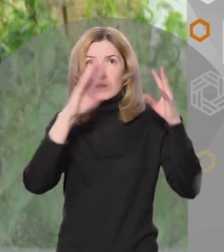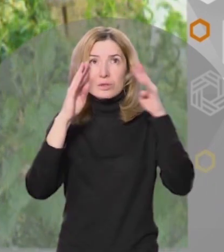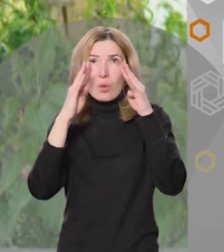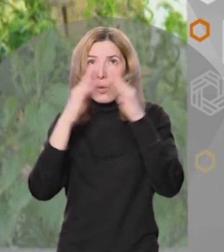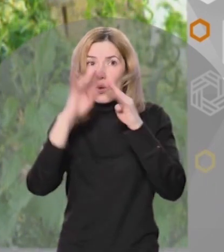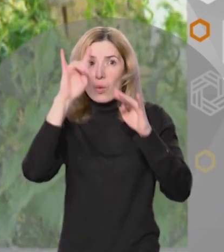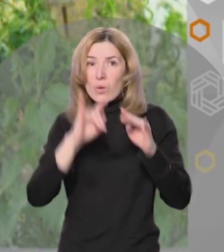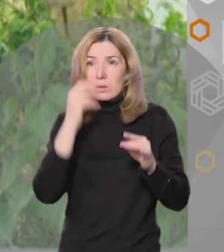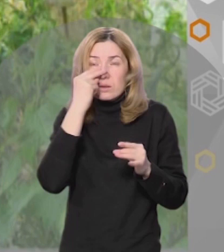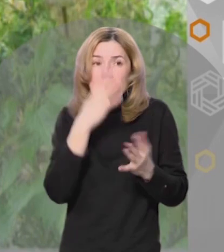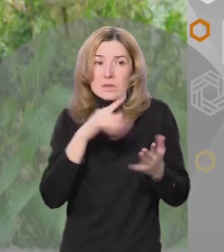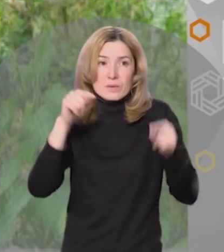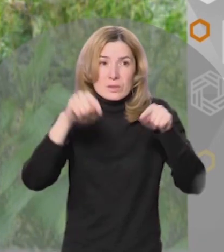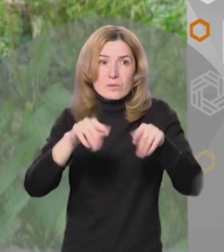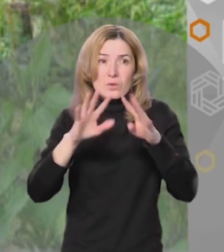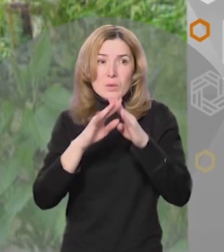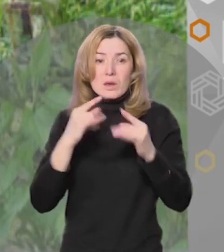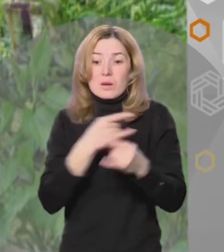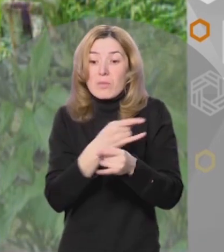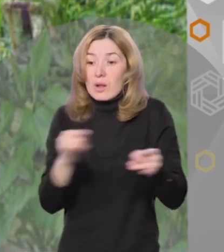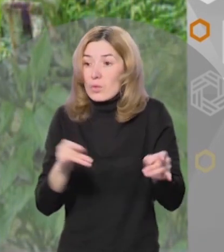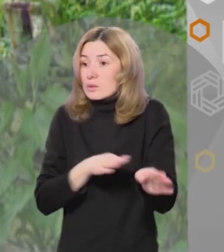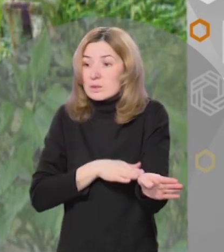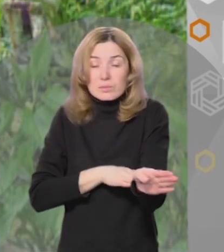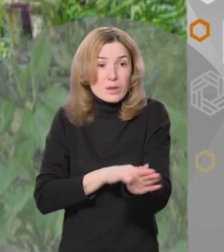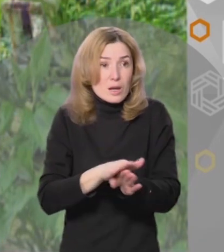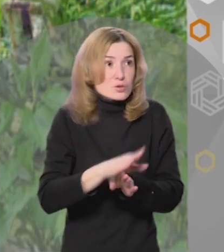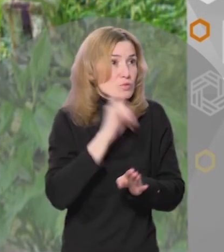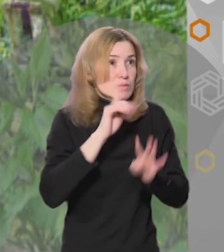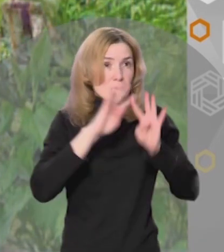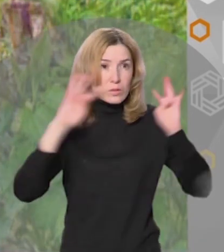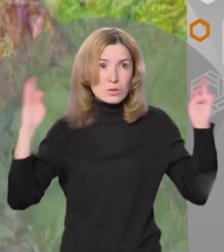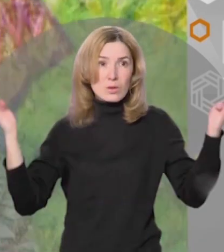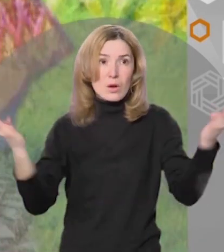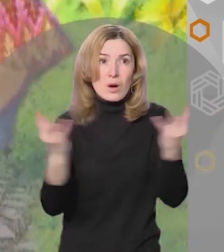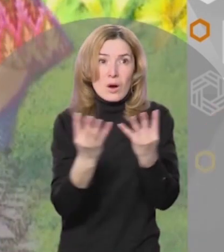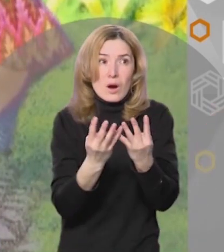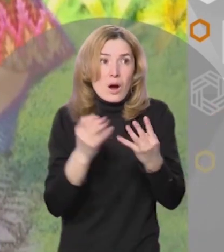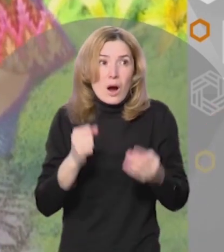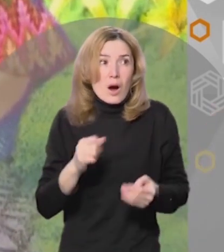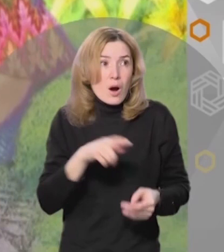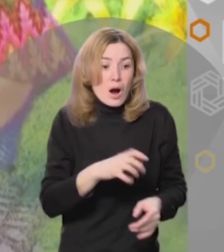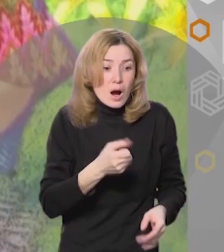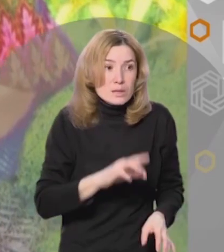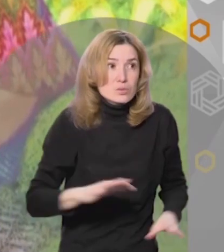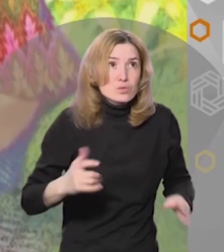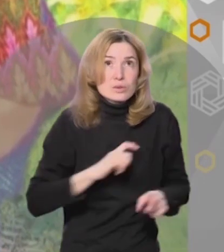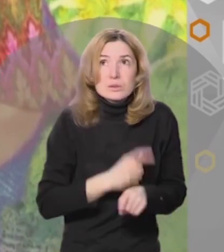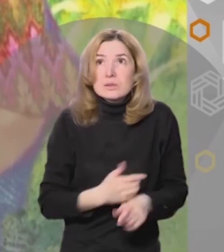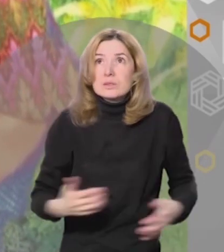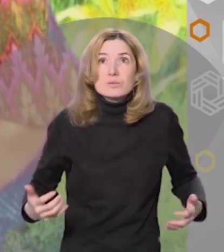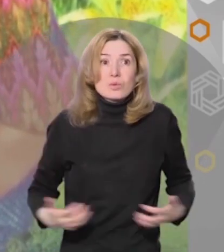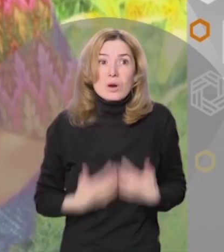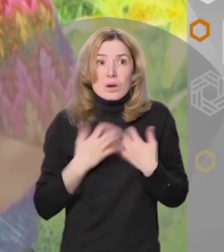окна, и дверь. Кругом был сплошной вьюнок. Ася уже не на шутку